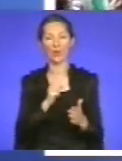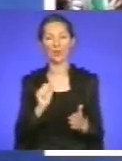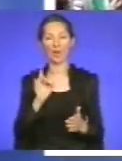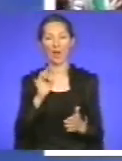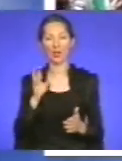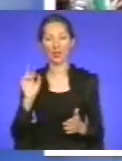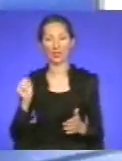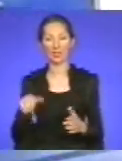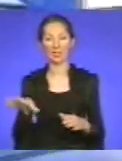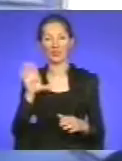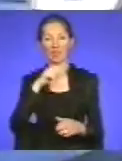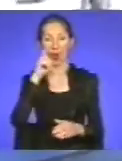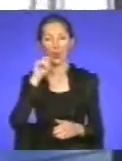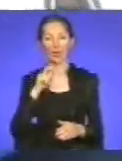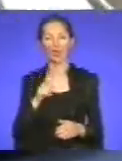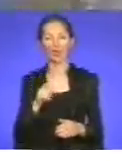та Молодіжну прощу.